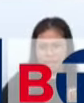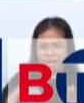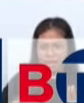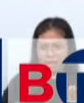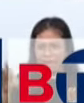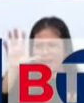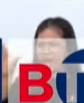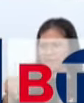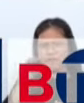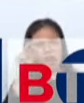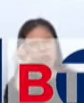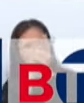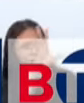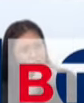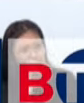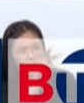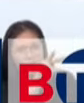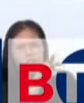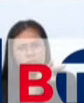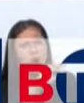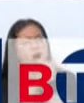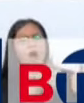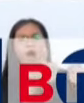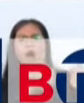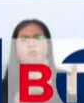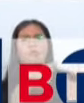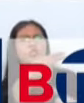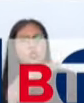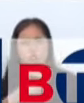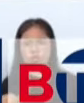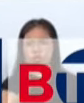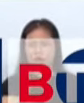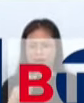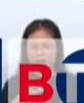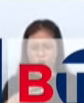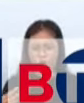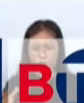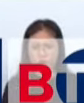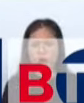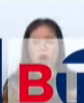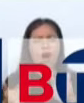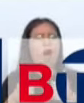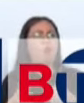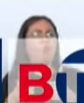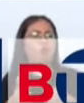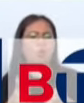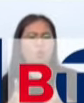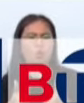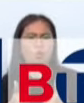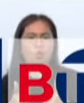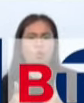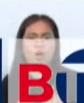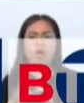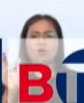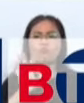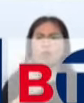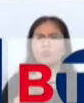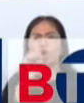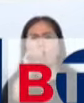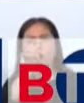berhasil membangun ekonomi kita jadi tidak hanya omonomon